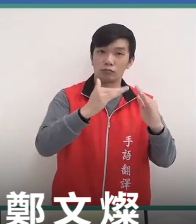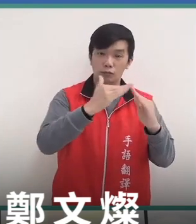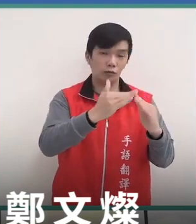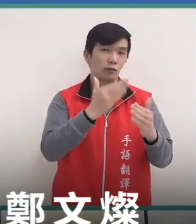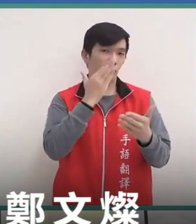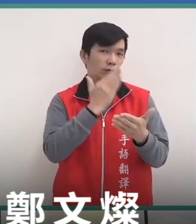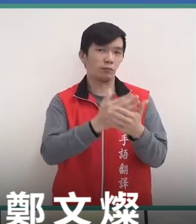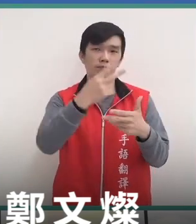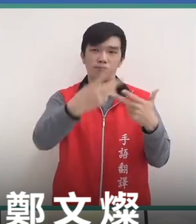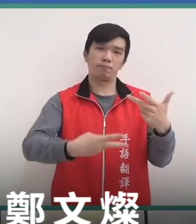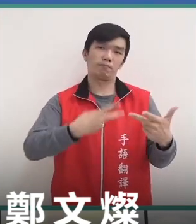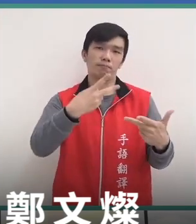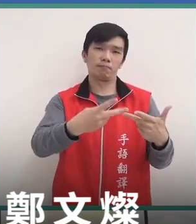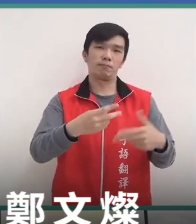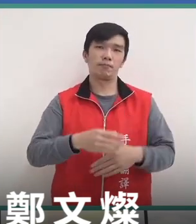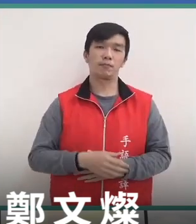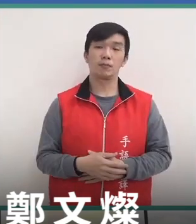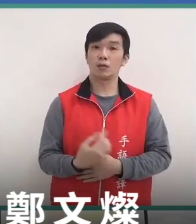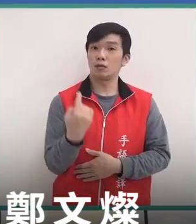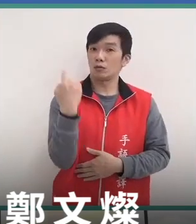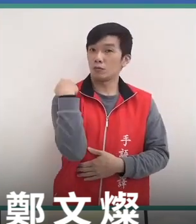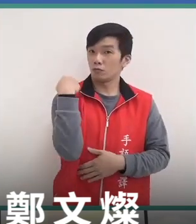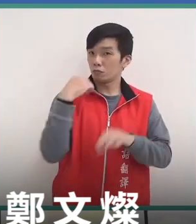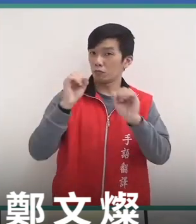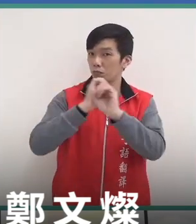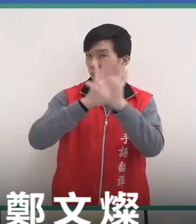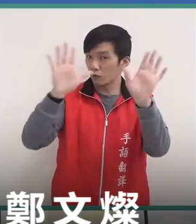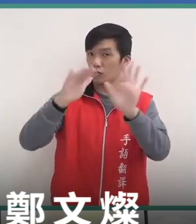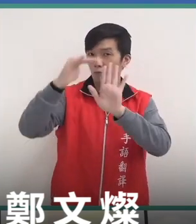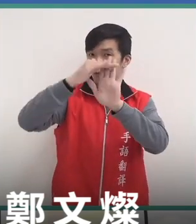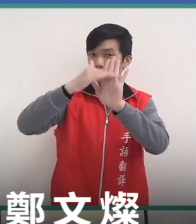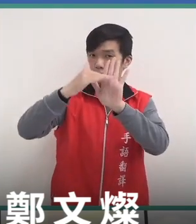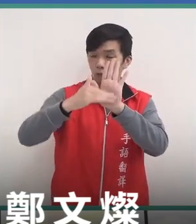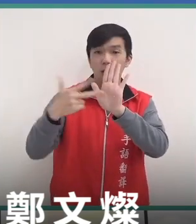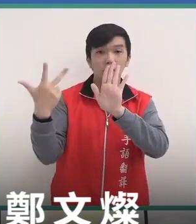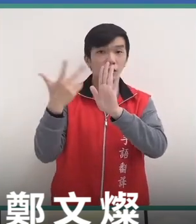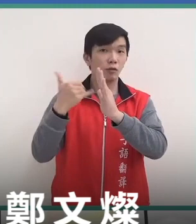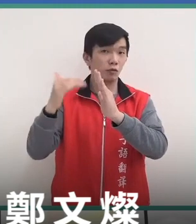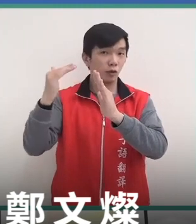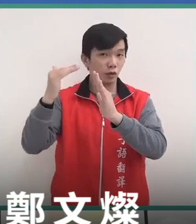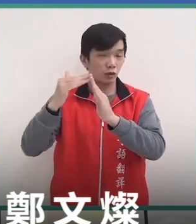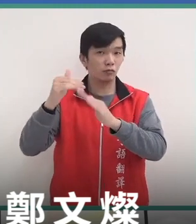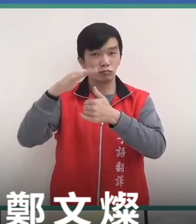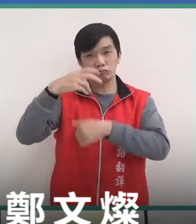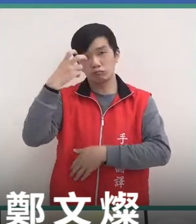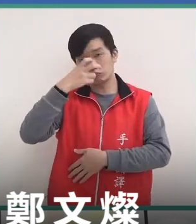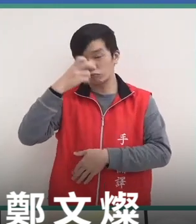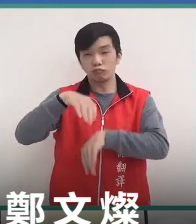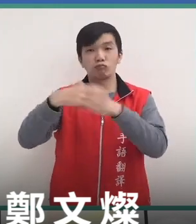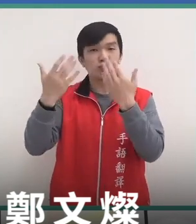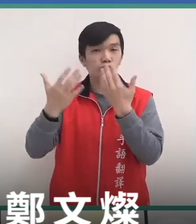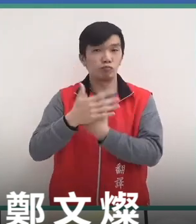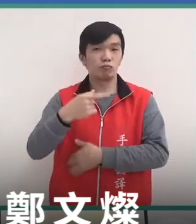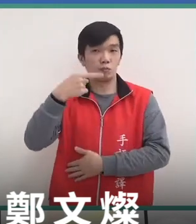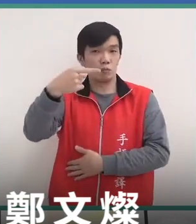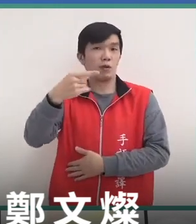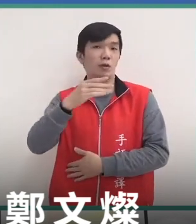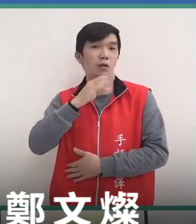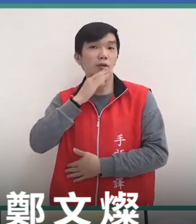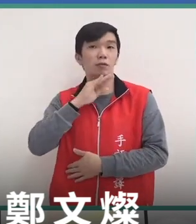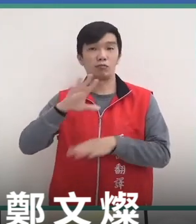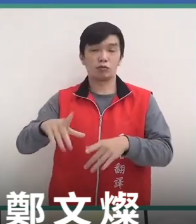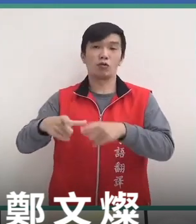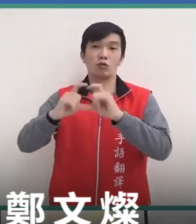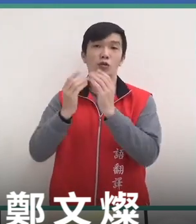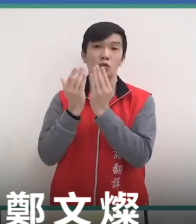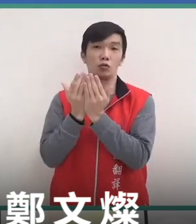昨天这个停课的7所学校，因为采检都是阴性，那所以今天都复课。不过今天有增加一